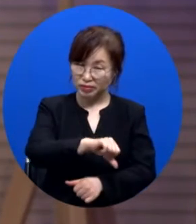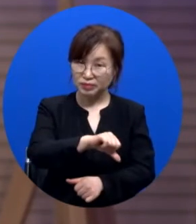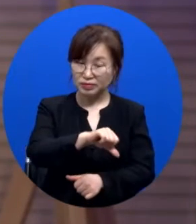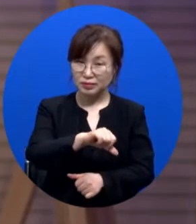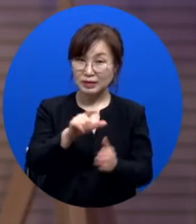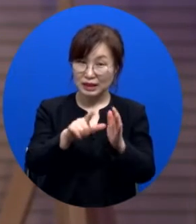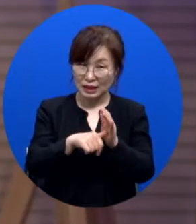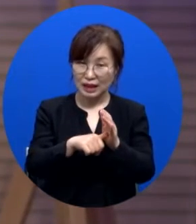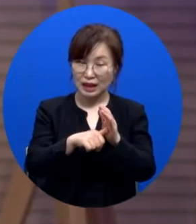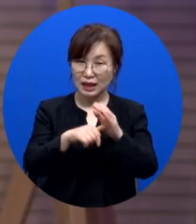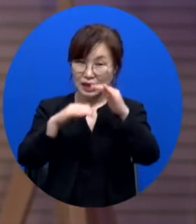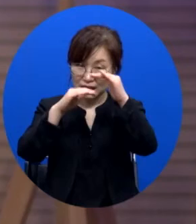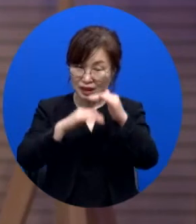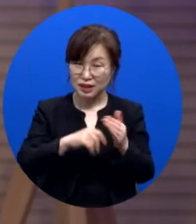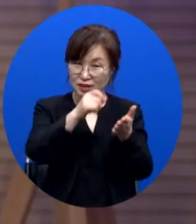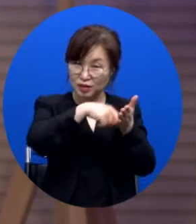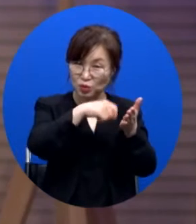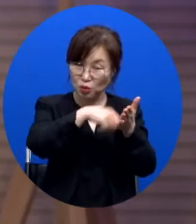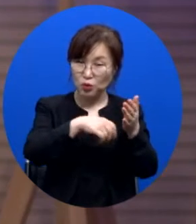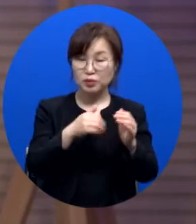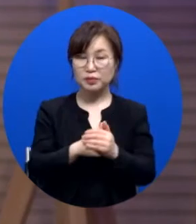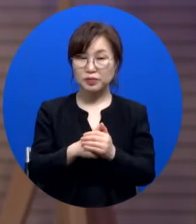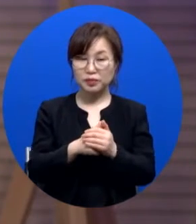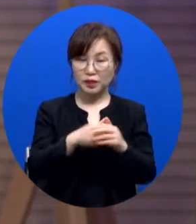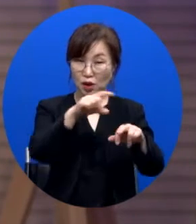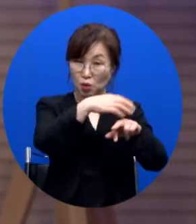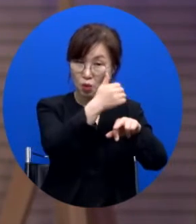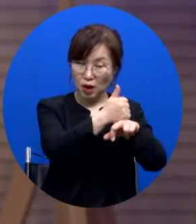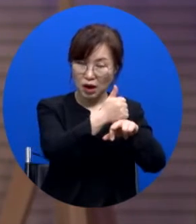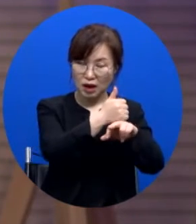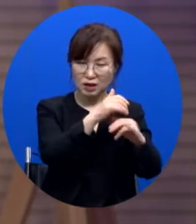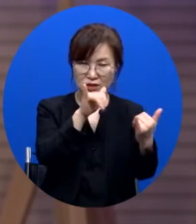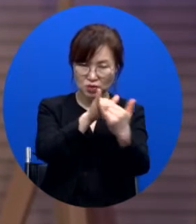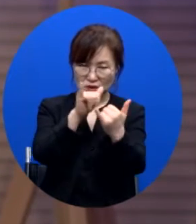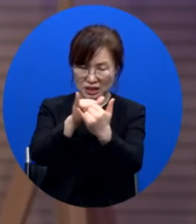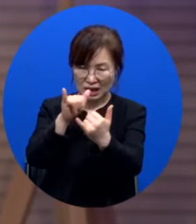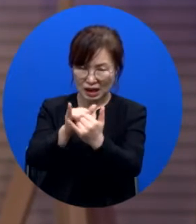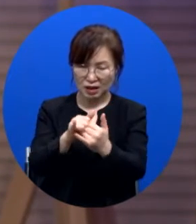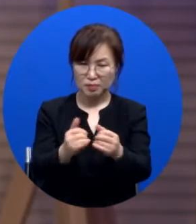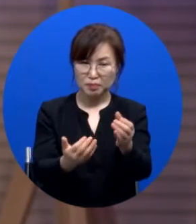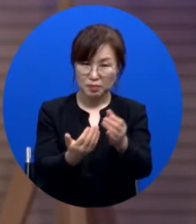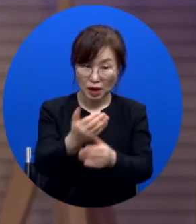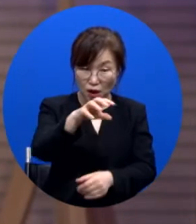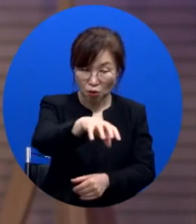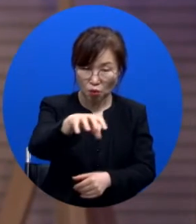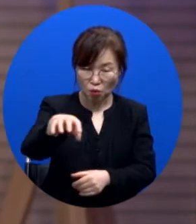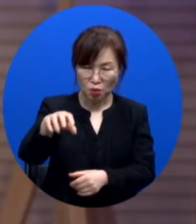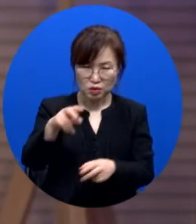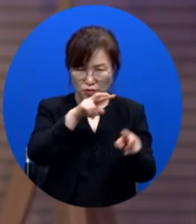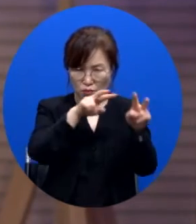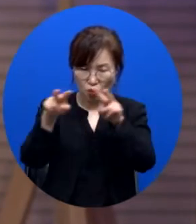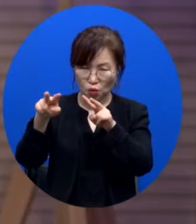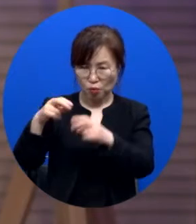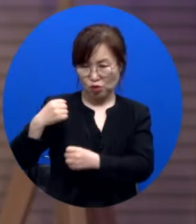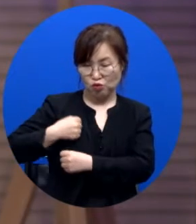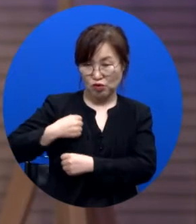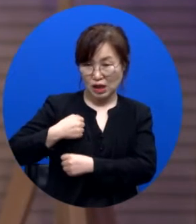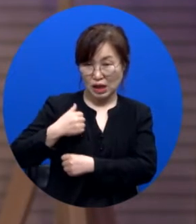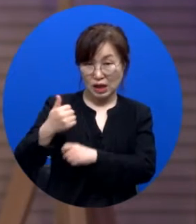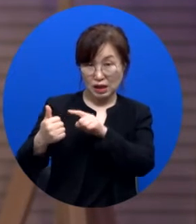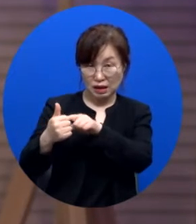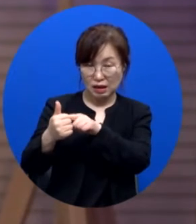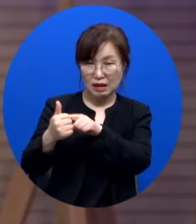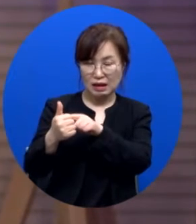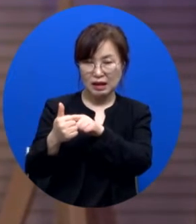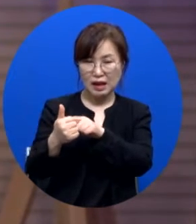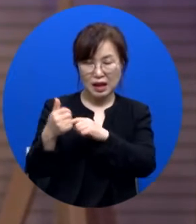격전 있었던 다음날 아침 나폴레옹은 전쟁이 벌어질 벌판을 바라보면서 사령관에게 그날의 작전을 설명합니다